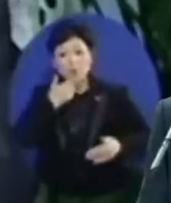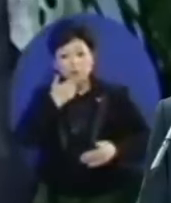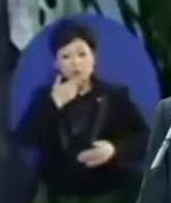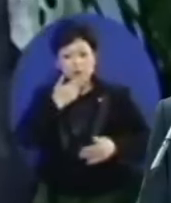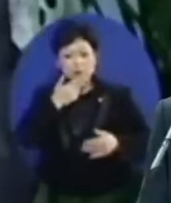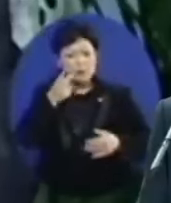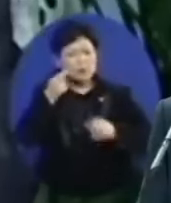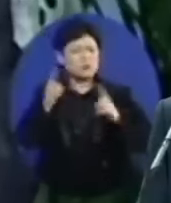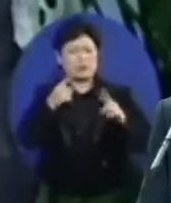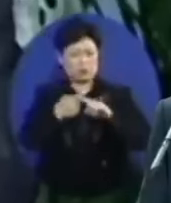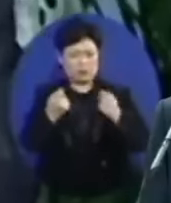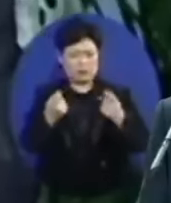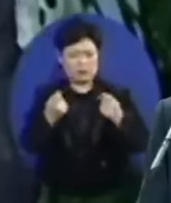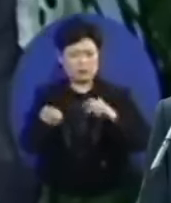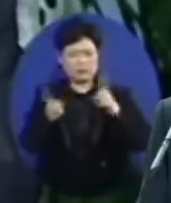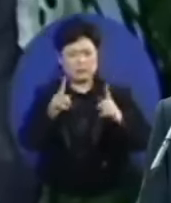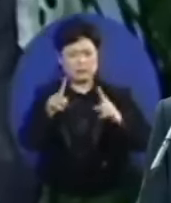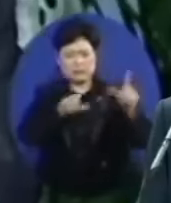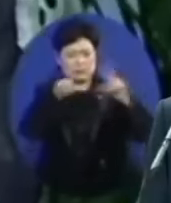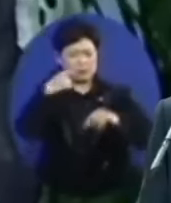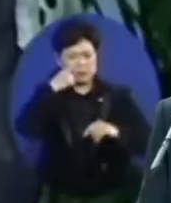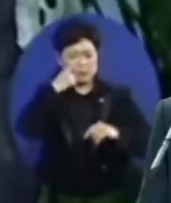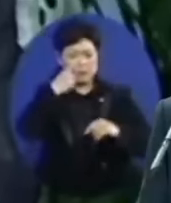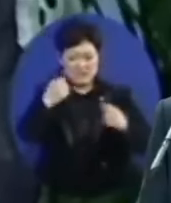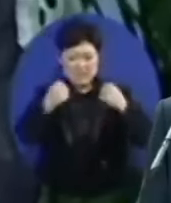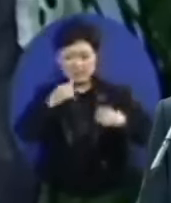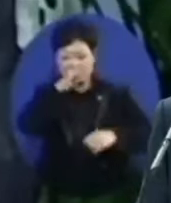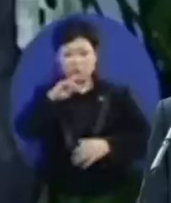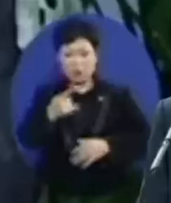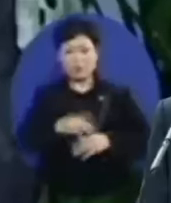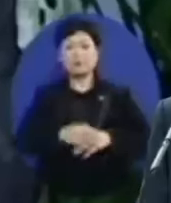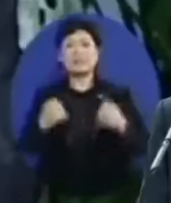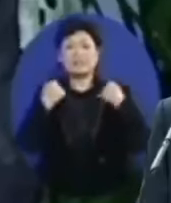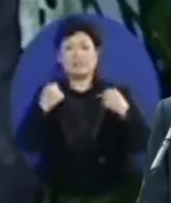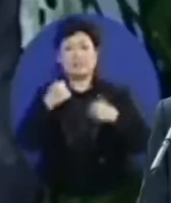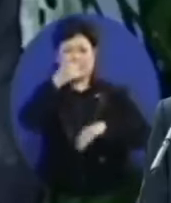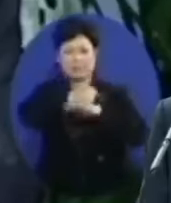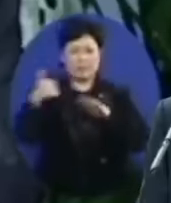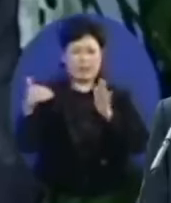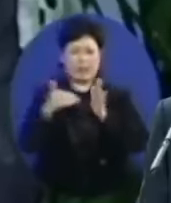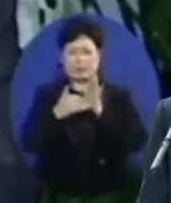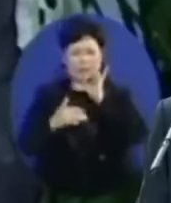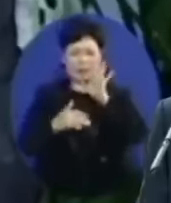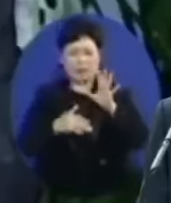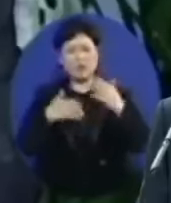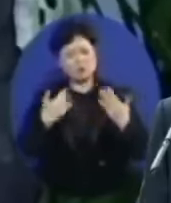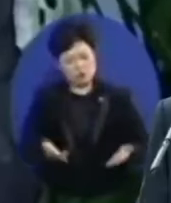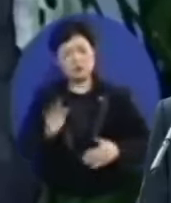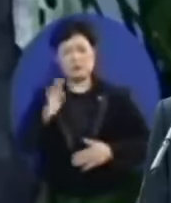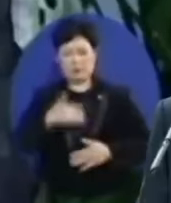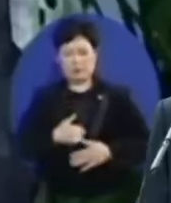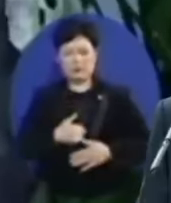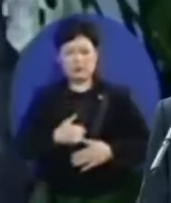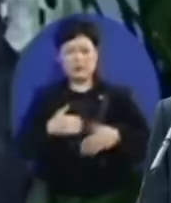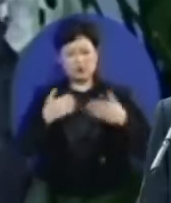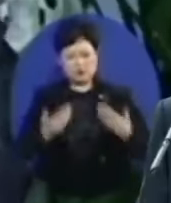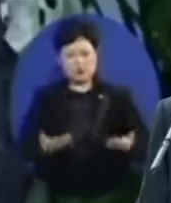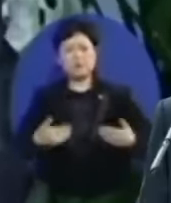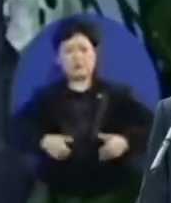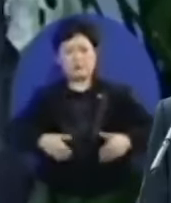산다. 아무리 힘이 있어도 그 힘이 끝까지 가지는 않는다. 쉬어야 된다는 것입니다.